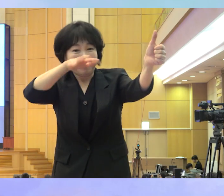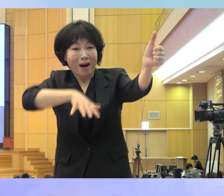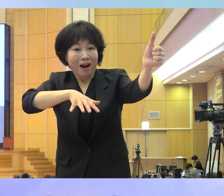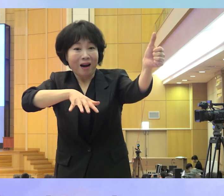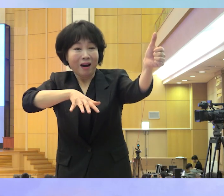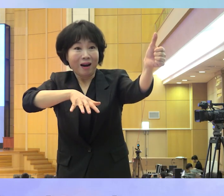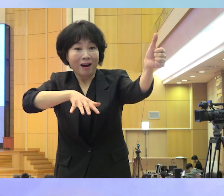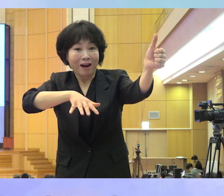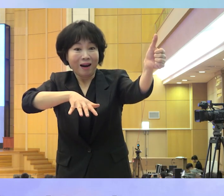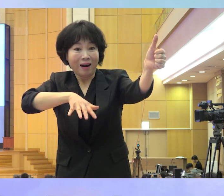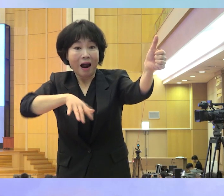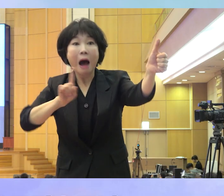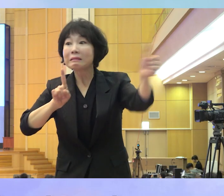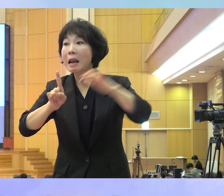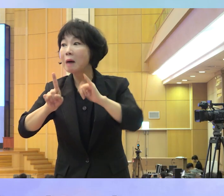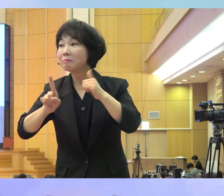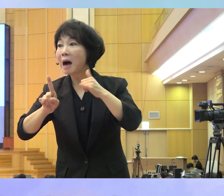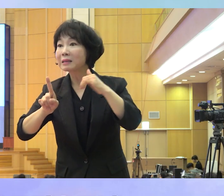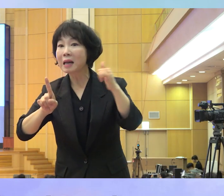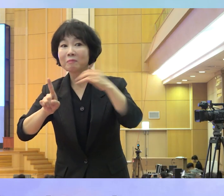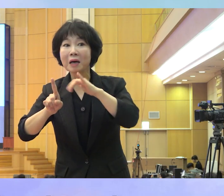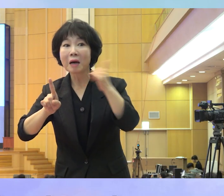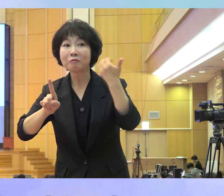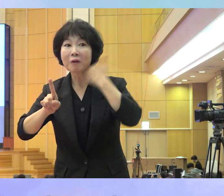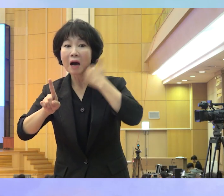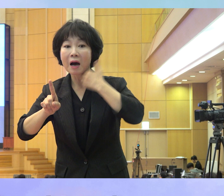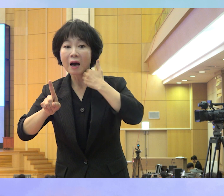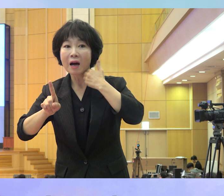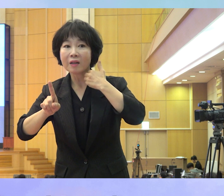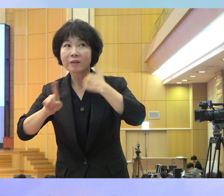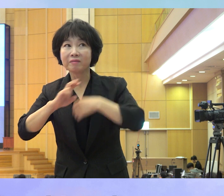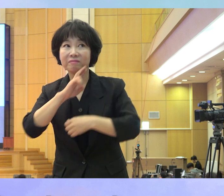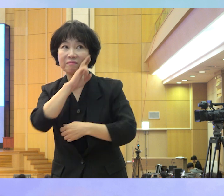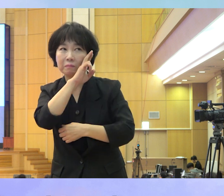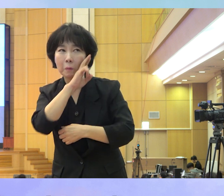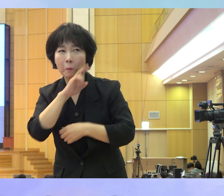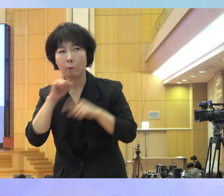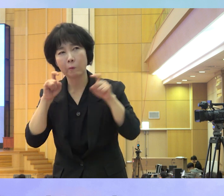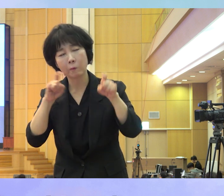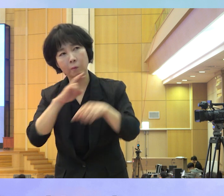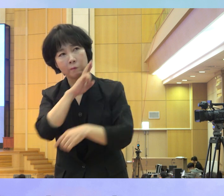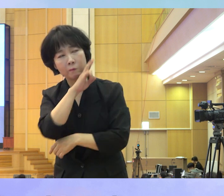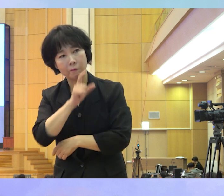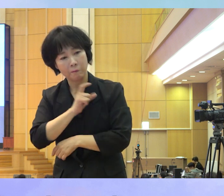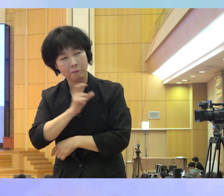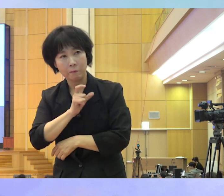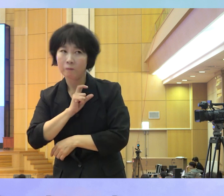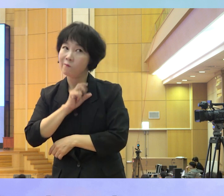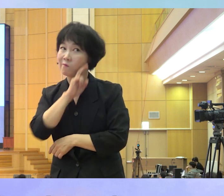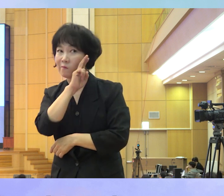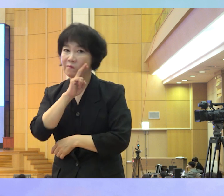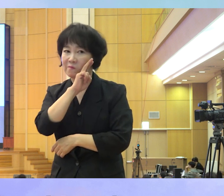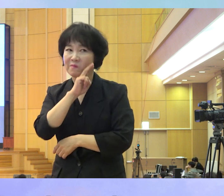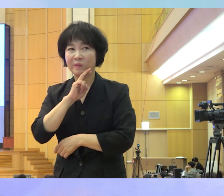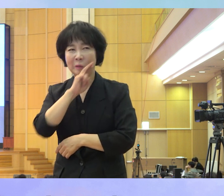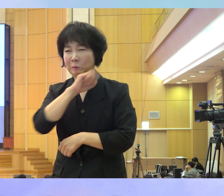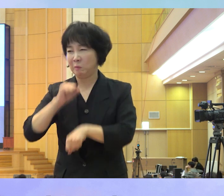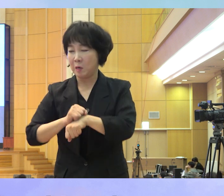한 사람은, 한 사람인지 두 사람인지 모르지만 의심하는 사람들이 있더라. 그래서 참,